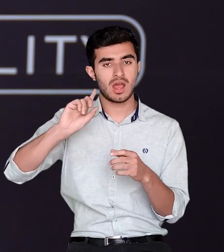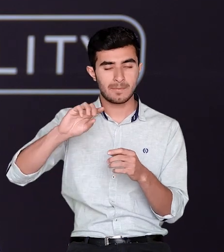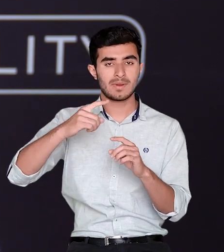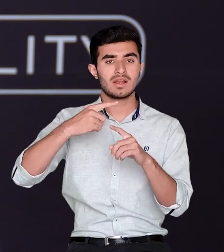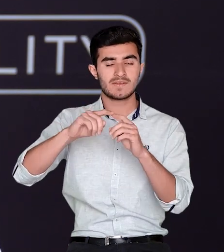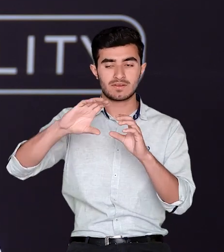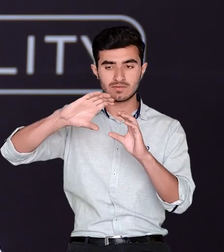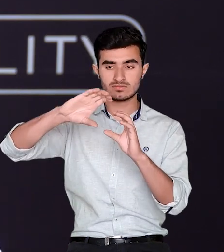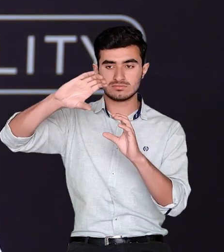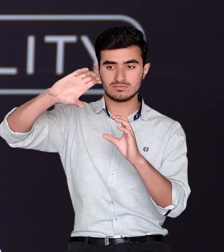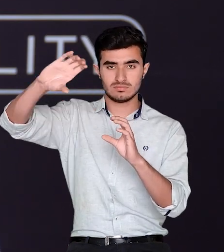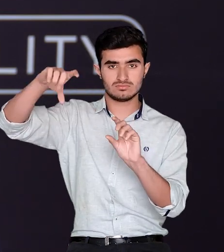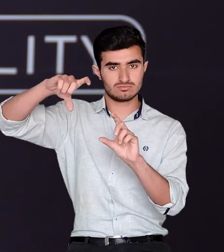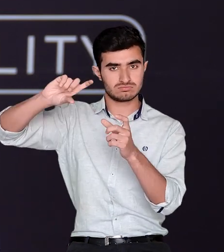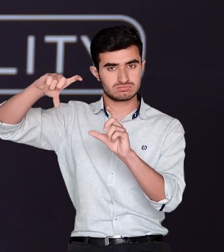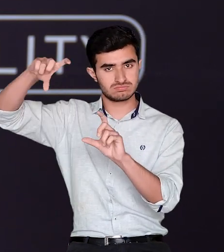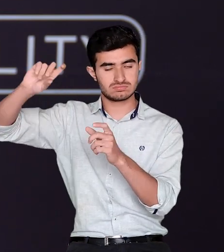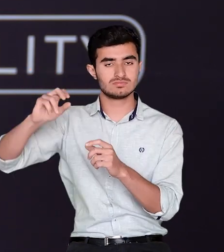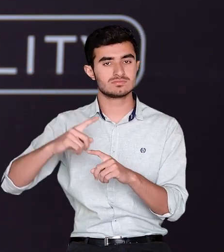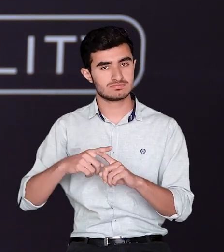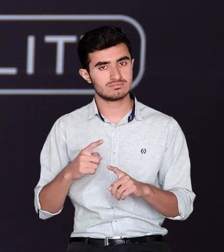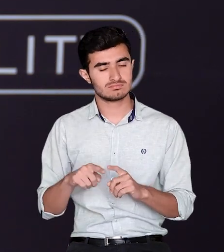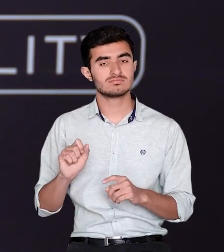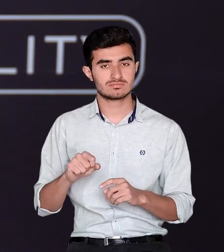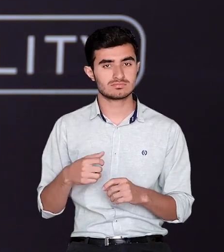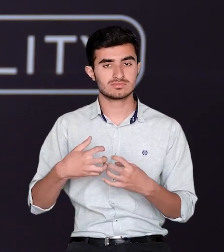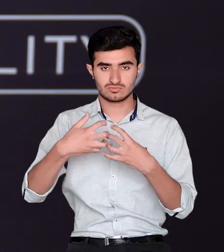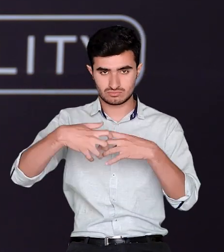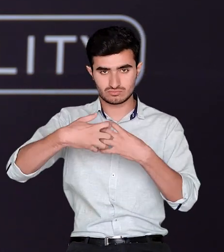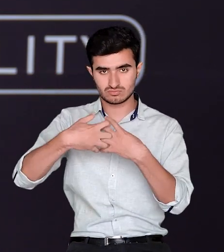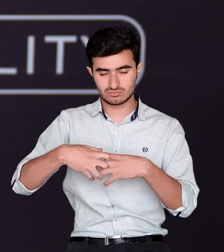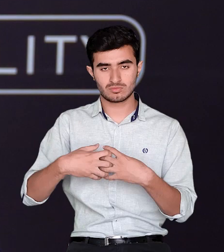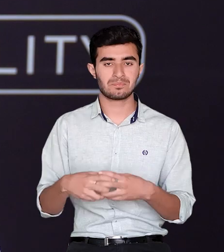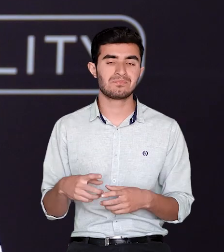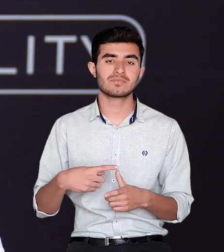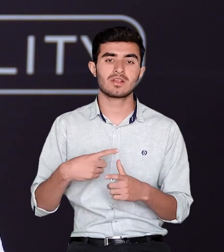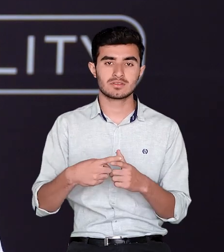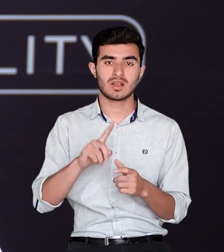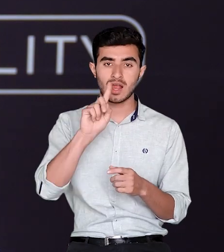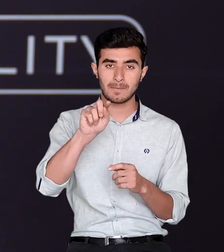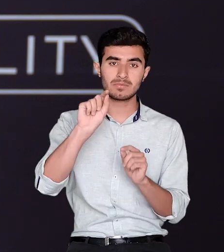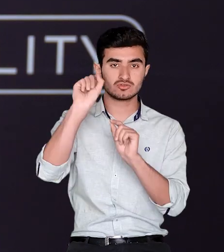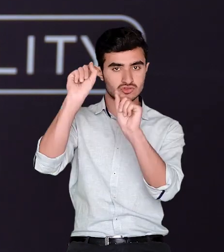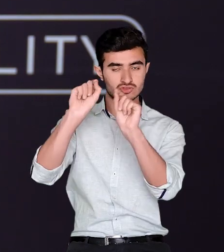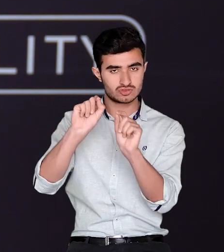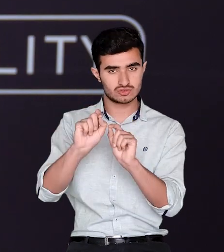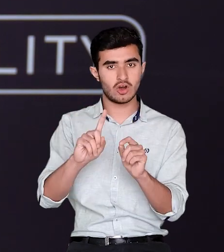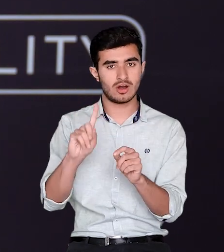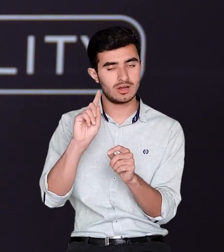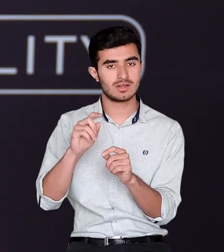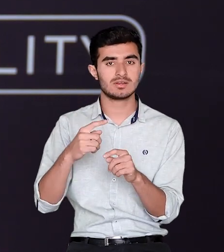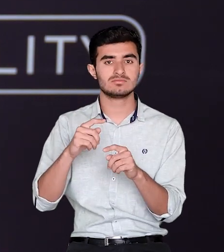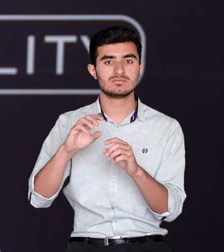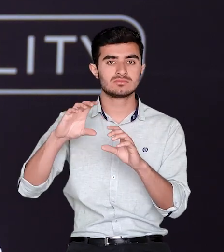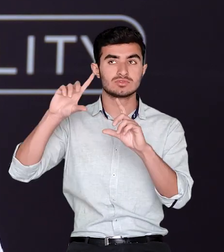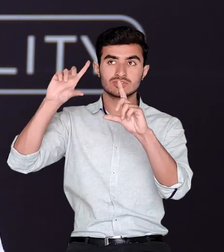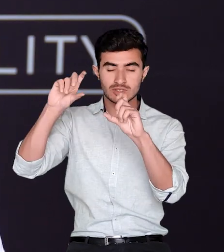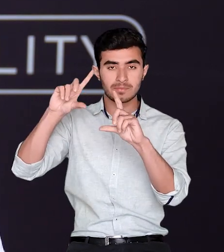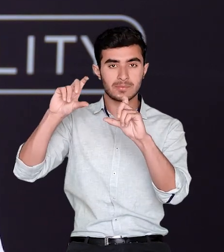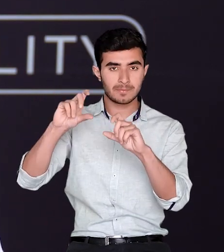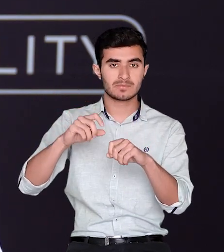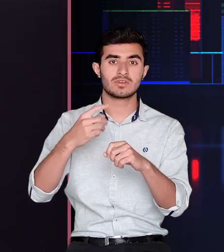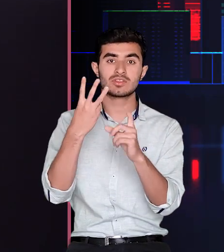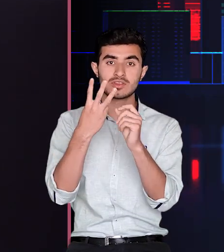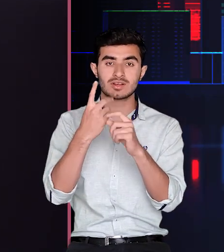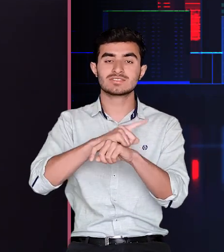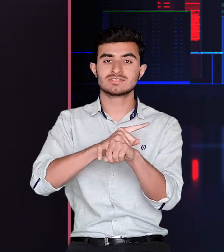से एक्सपोजर्स लंबे ले सकते हैं 30 सेकंड्स के, और आगे स्टार्स की ट्रेलिंग नहीं होती। तो जब आप 30 सेकंड का एक एक्सपोजर ले लेते हैं तो